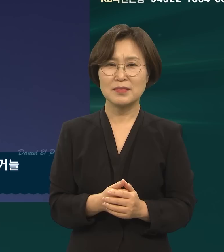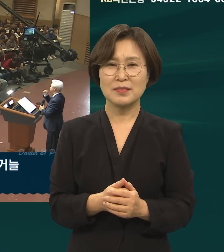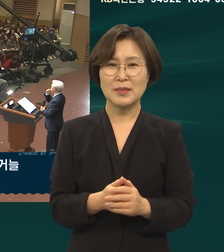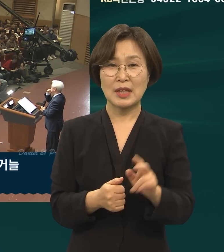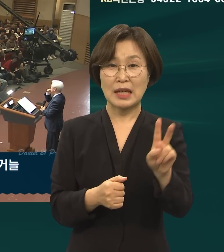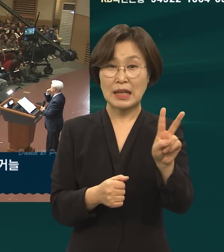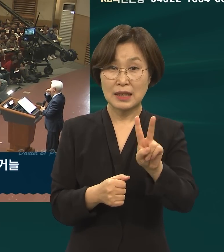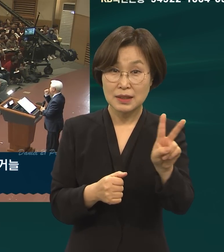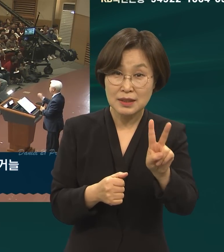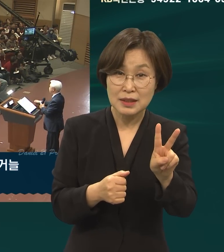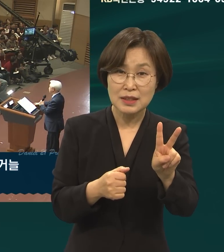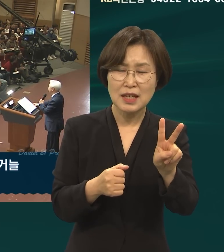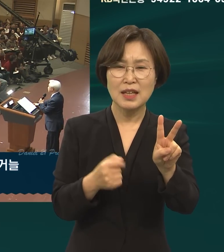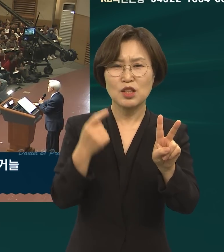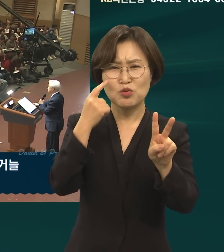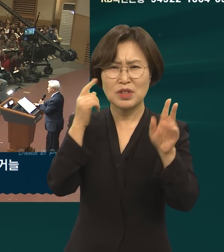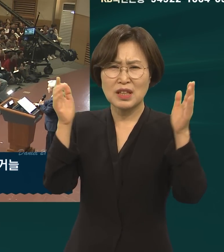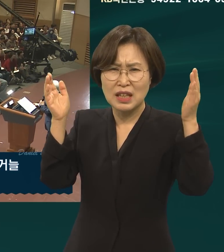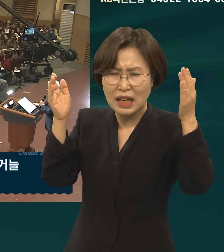같이.